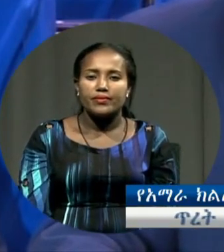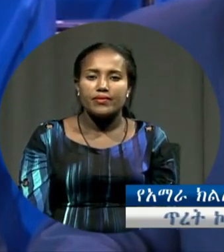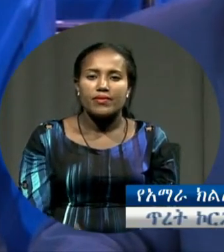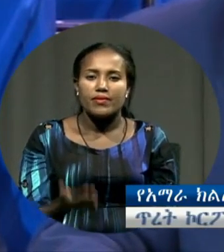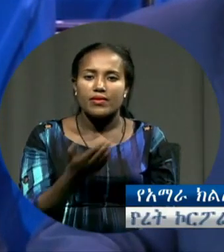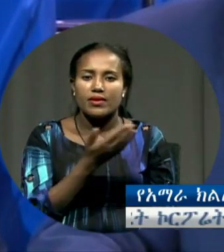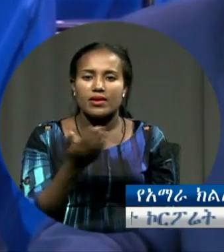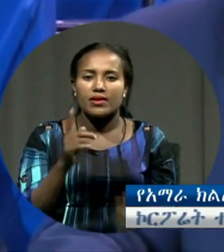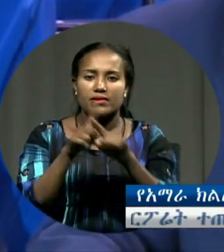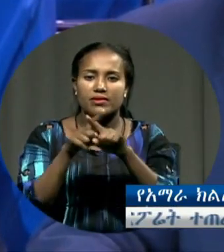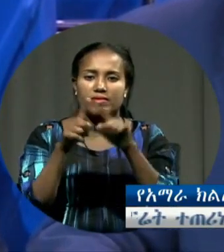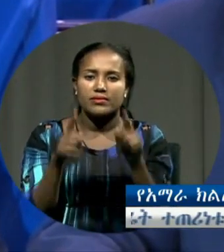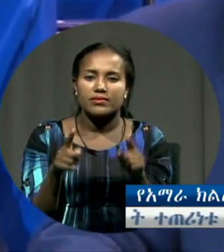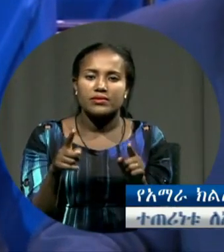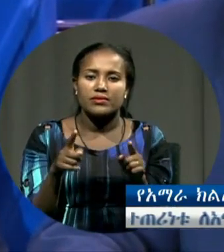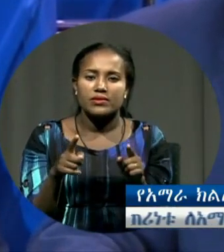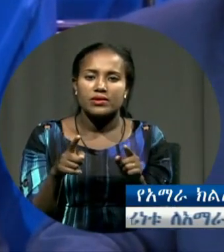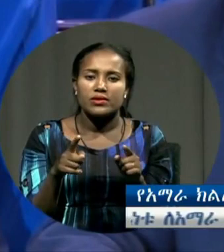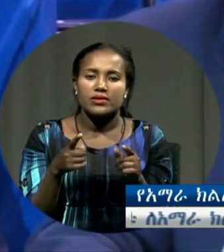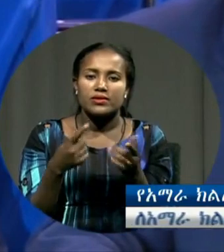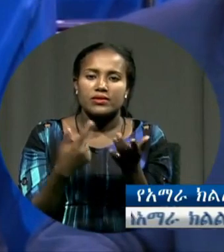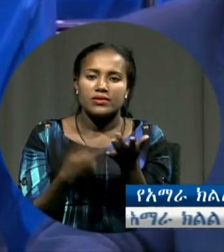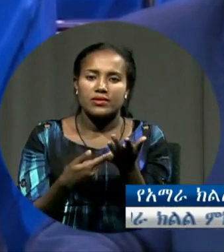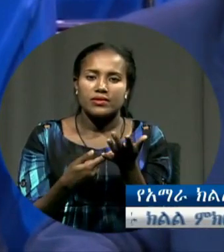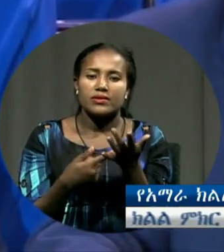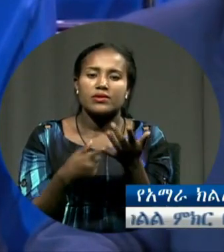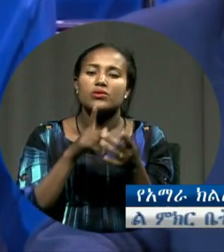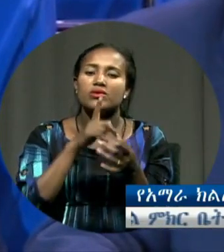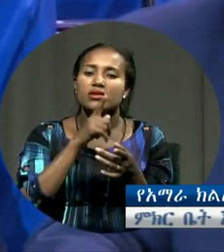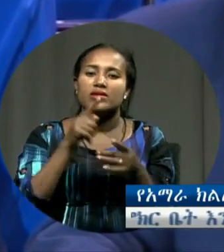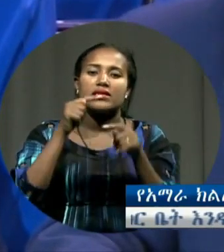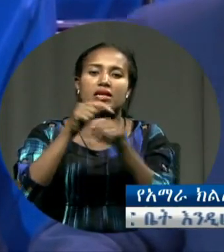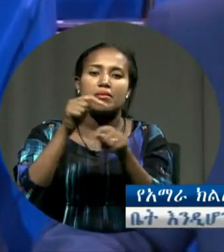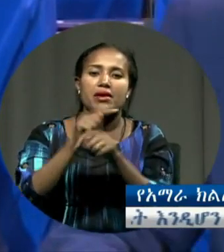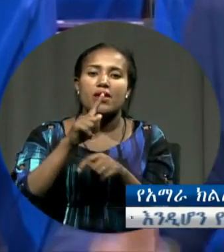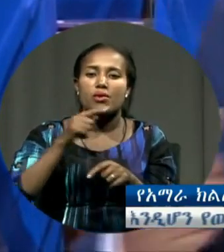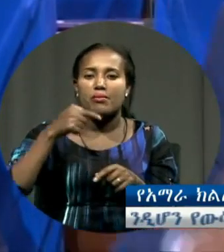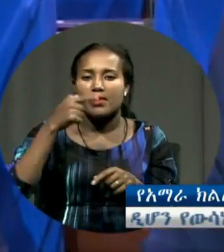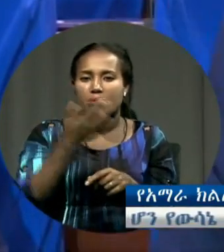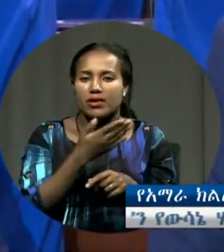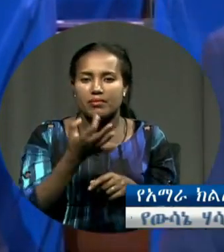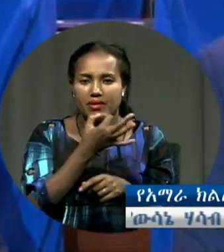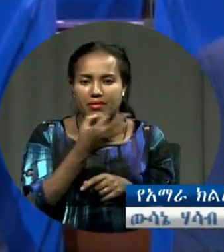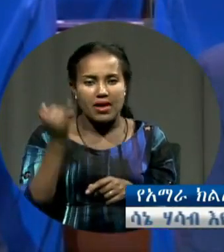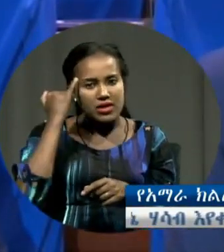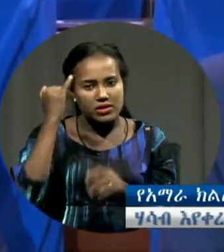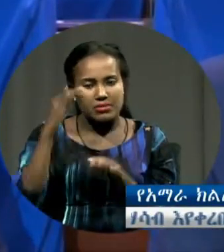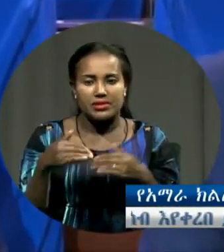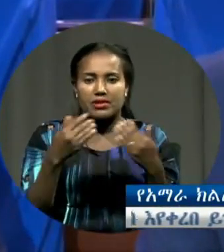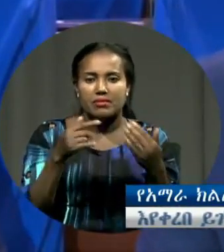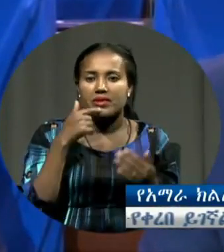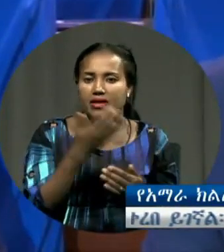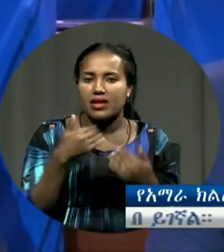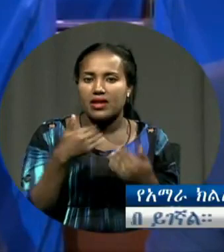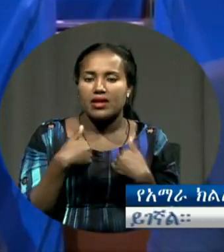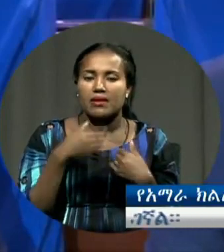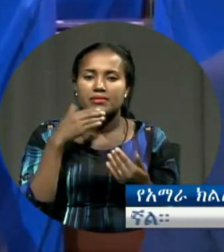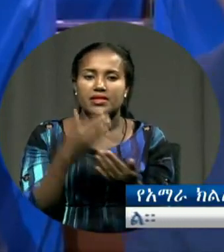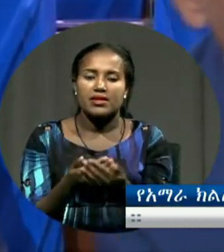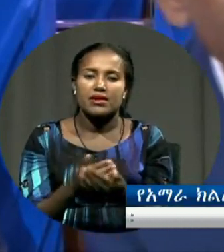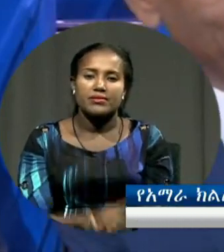ነገር ግን ወኔ ይተገበራል ወይ የሚለው ነገር ግን በደንብ ሀሳብ ቢሰጡበት የሚል ነገር ነው ያለ። ይህን ለማንሳት